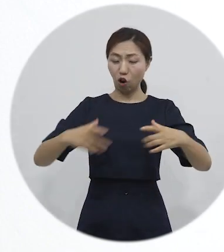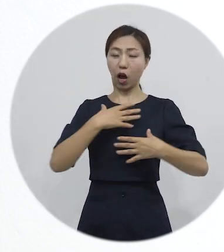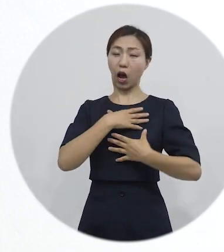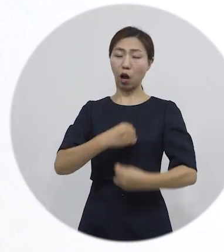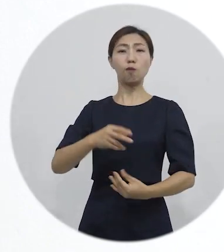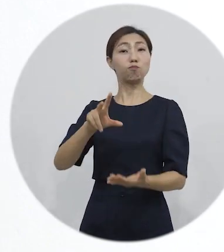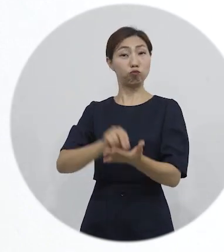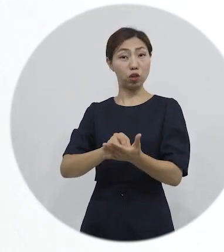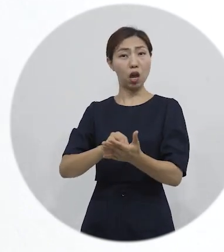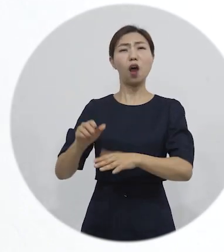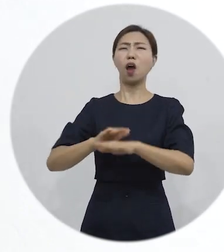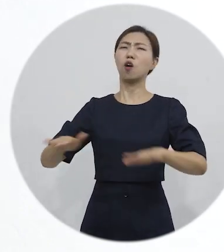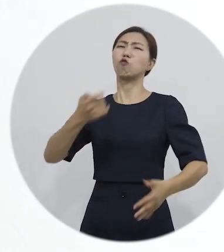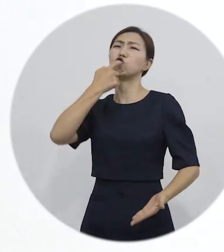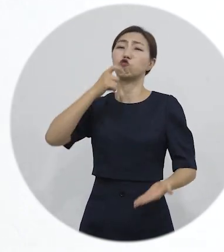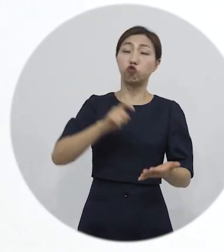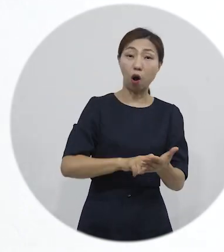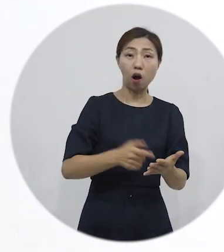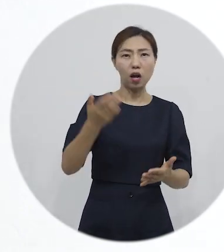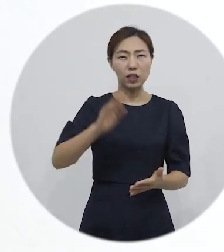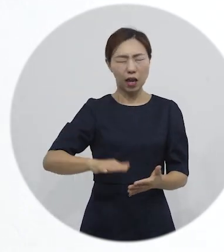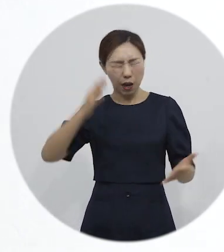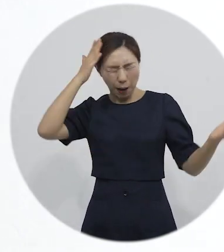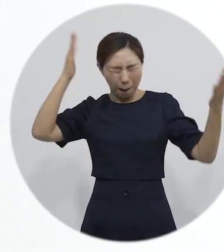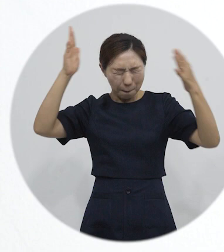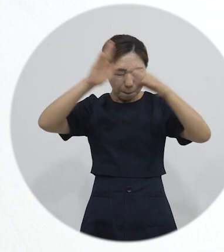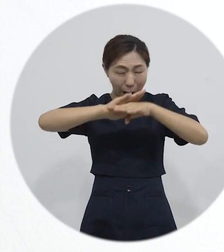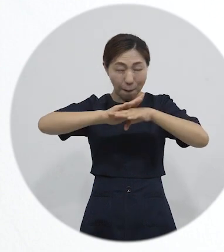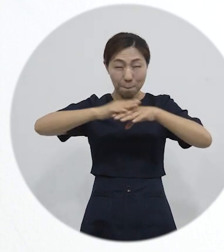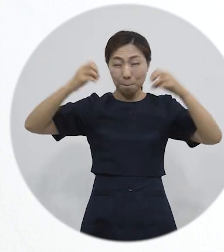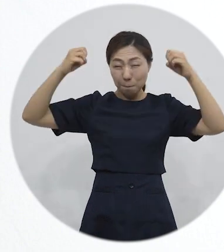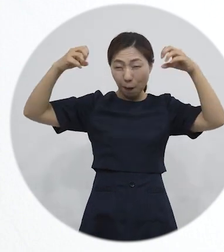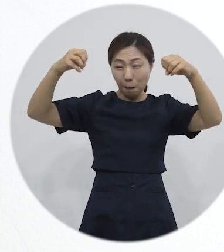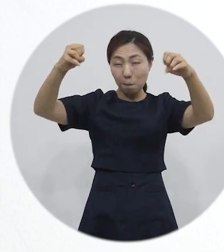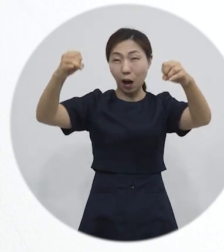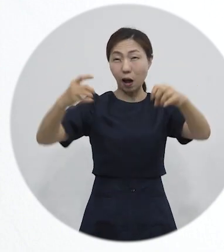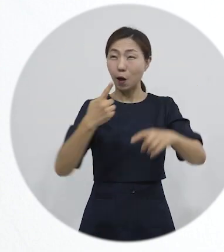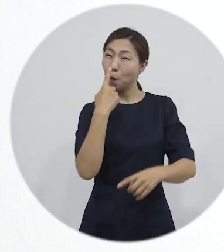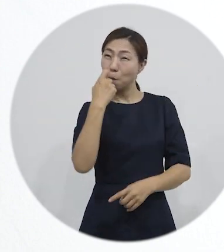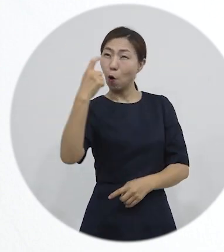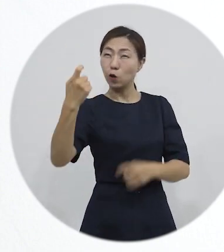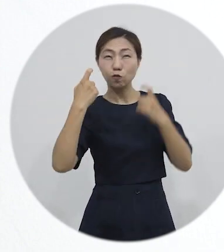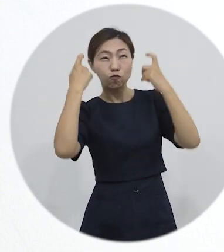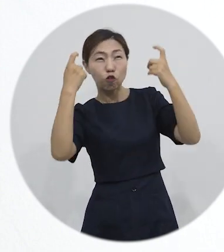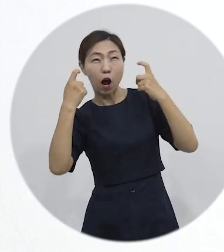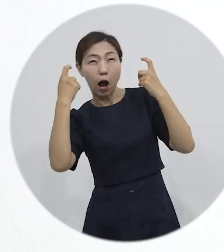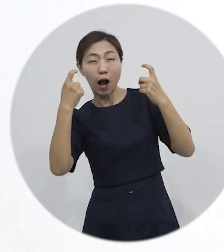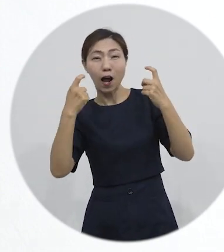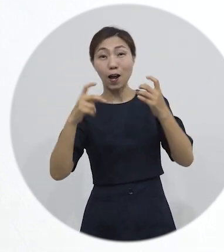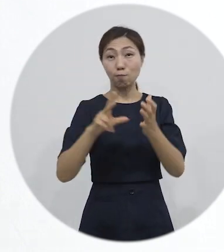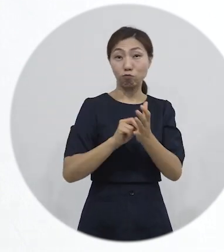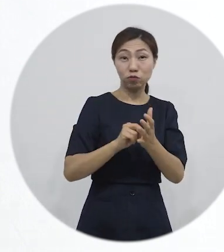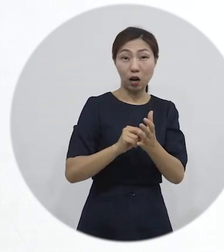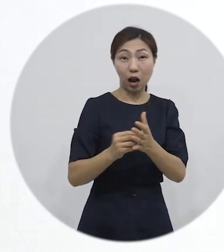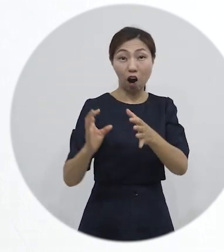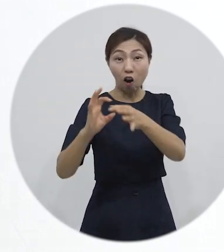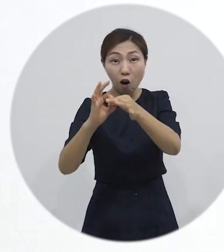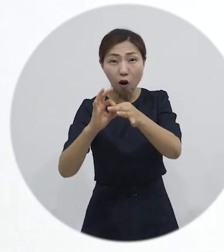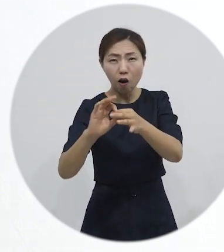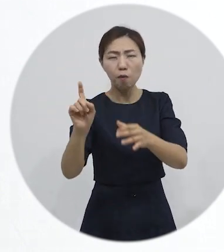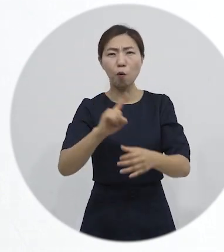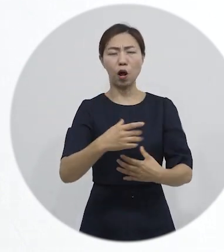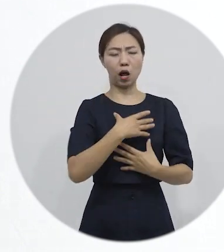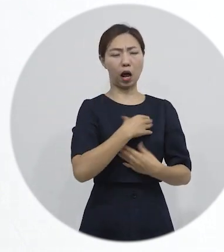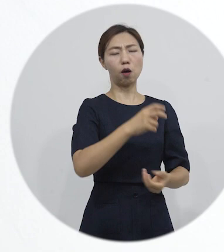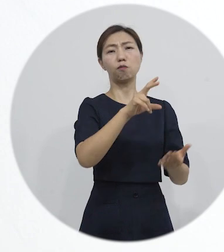간단한 문제입니다. 근데 이것을 야간 조명 문제로 가고 야간 관광지 문제로 가게 되면요, 이것은